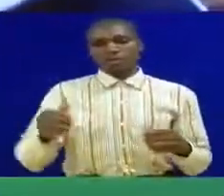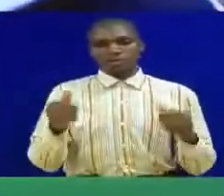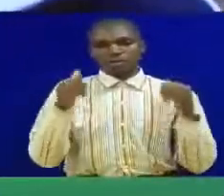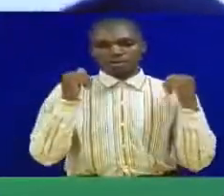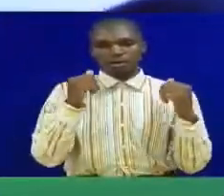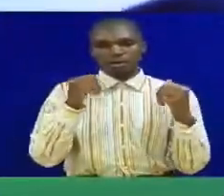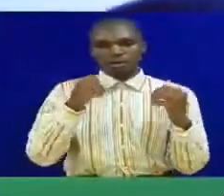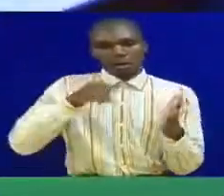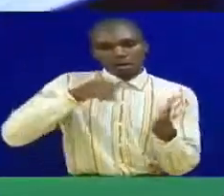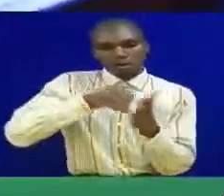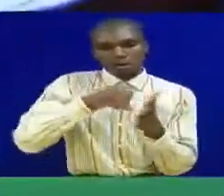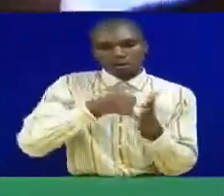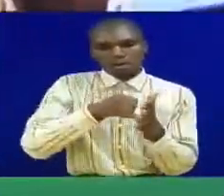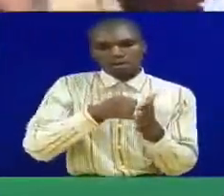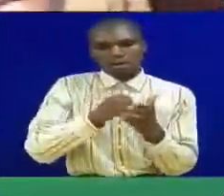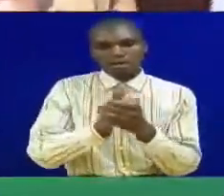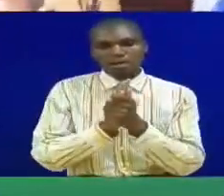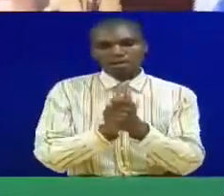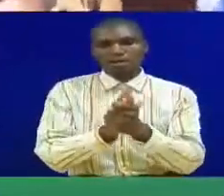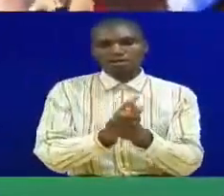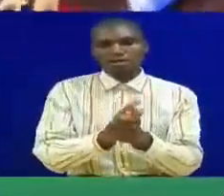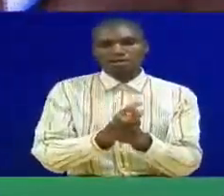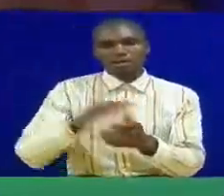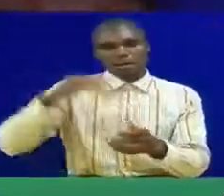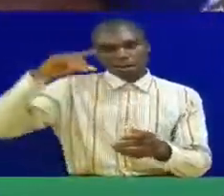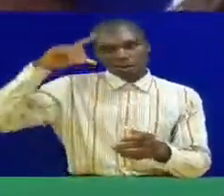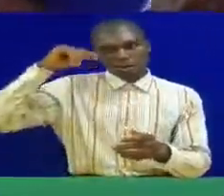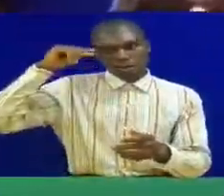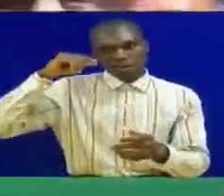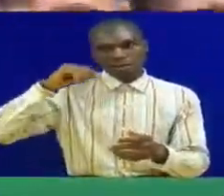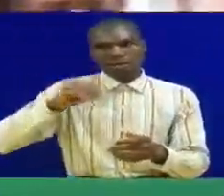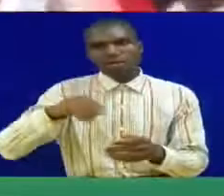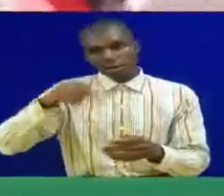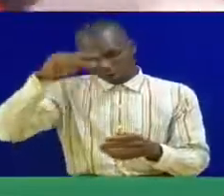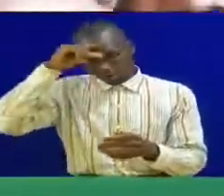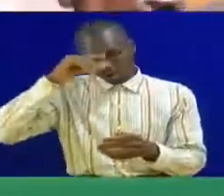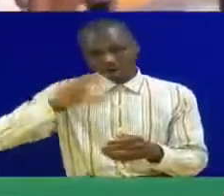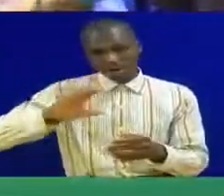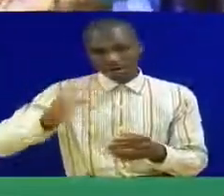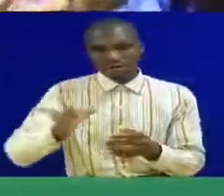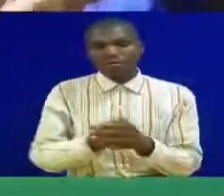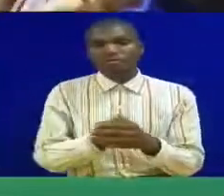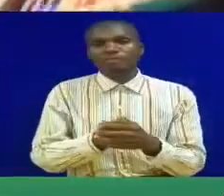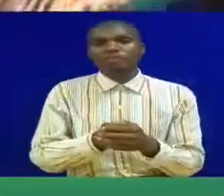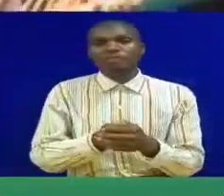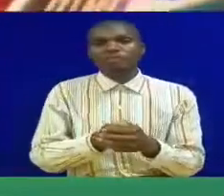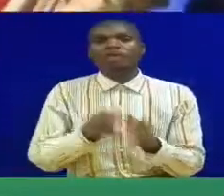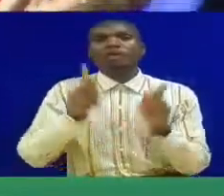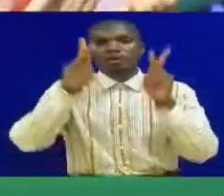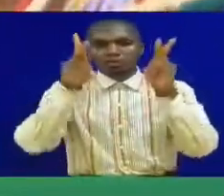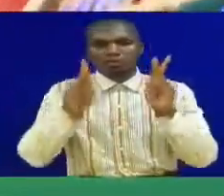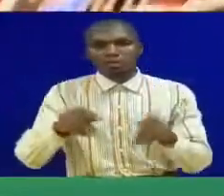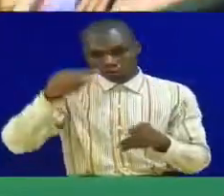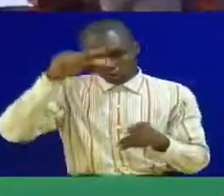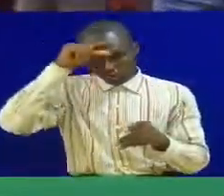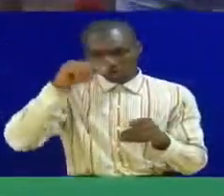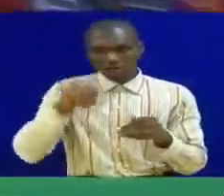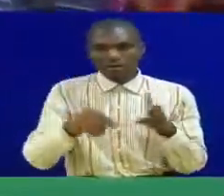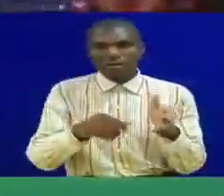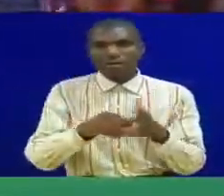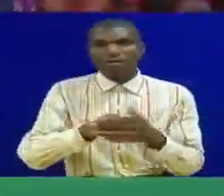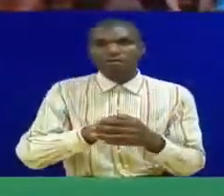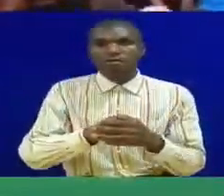baraiba taranere no mugavana omombasa Hassan Joho, omugavana okisumu Anyang Nyong'o, omoseneta